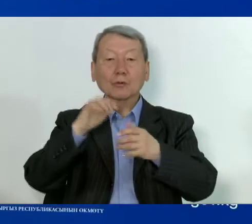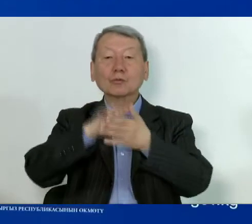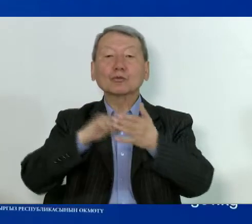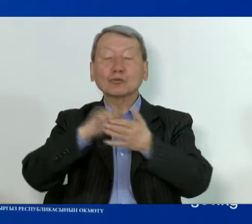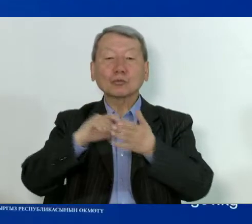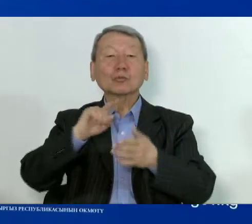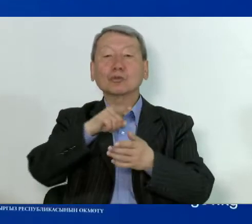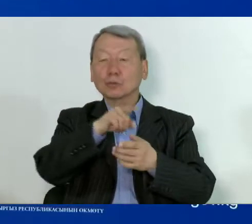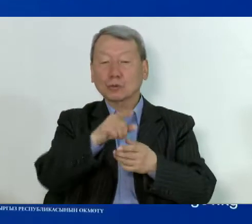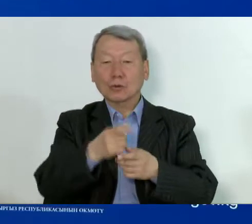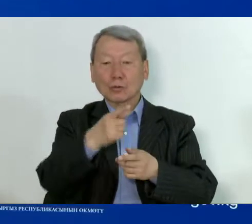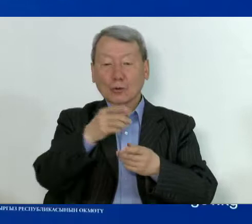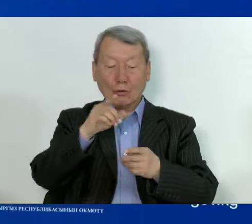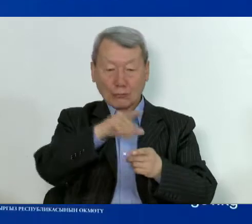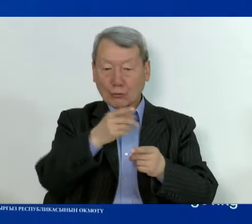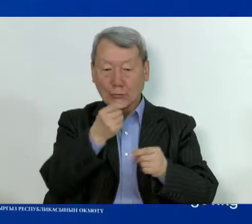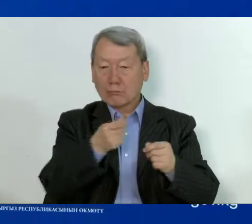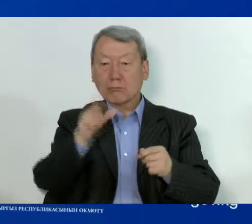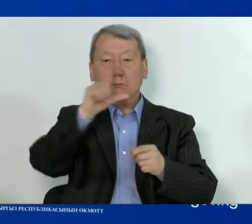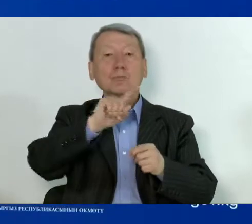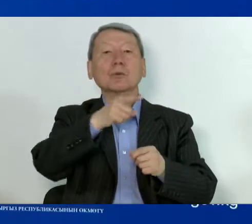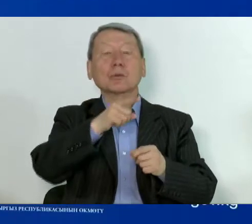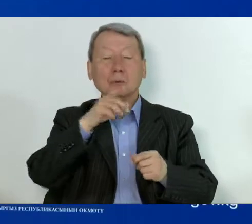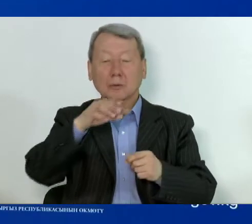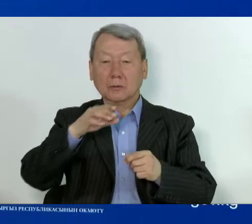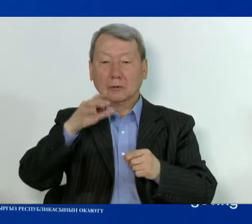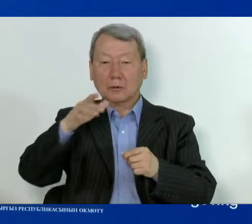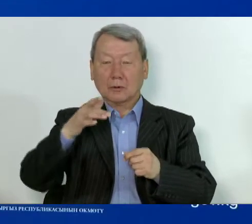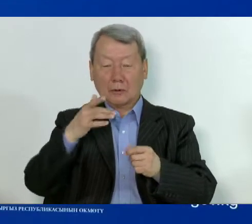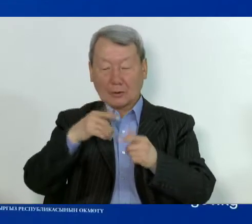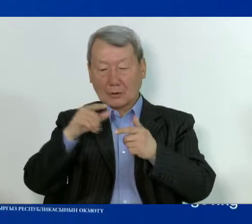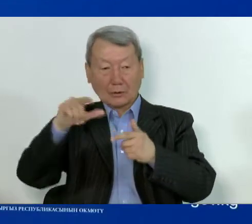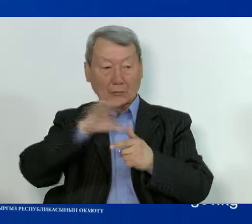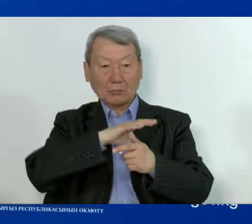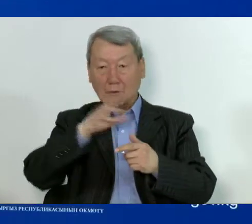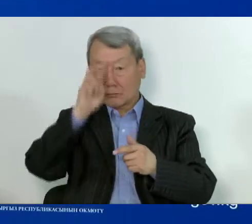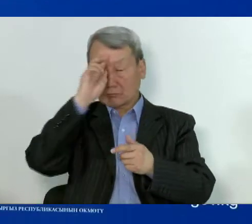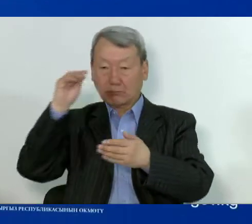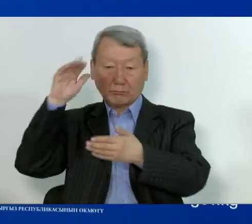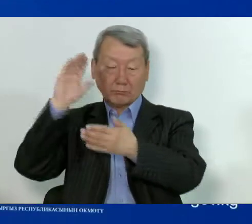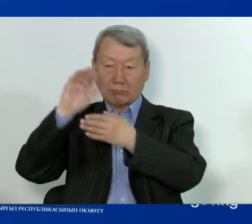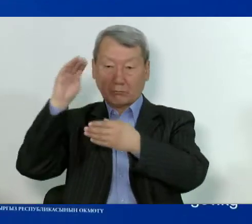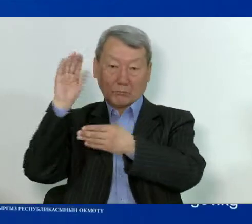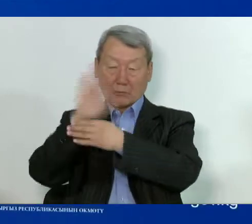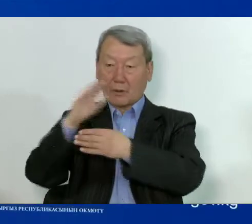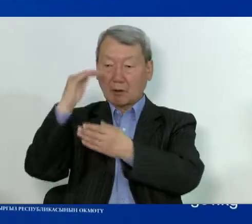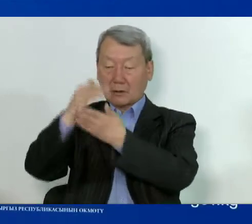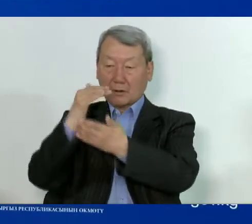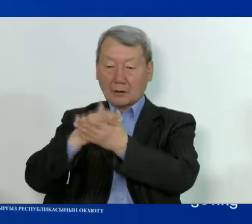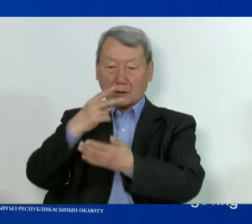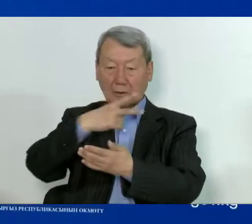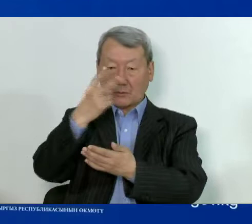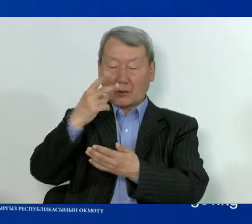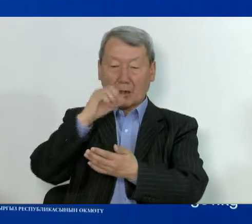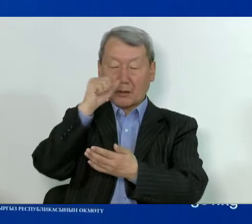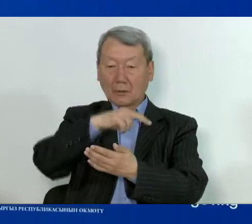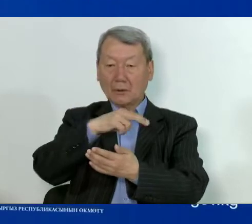условий, способствующих искусственному завышению цен на товары, включенных в перечень, утвержденный постановлением правительства от 22